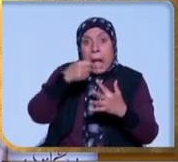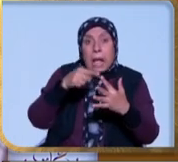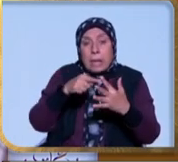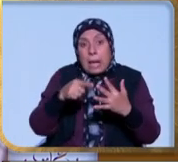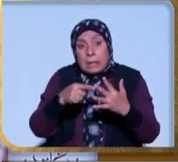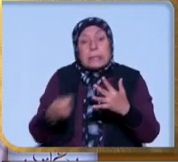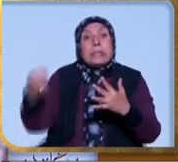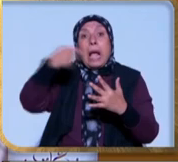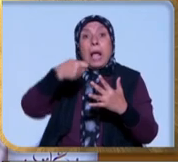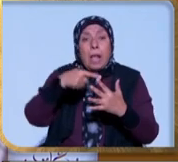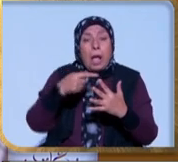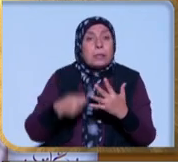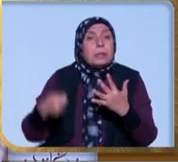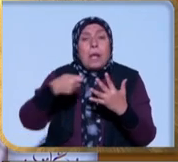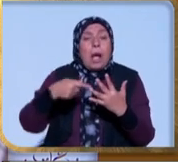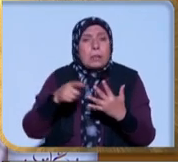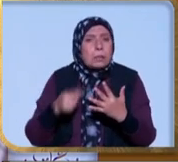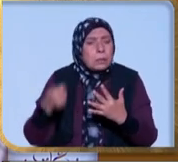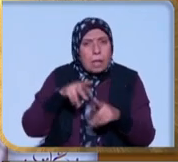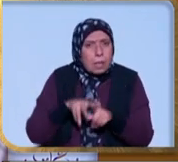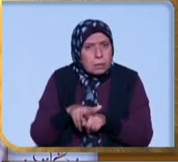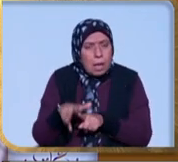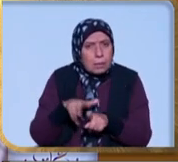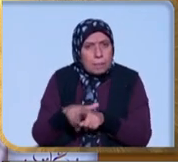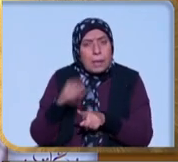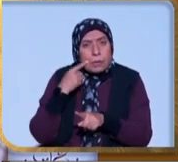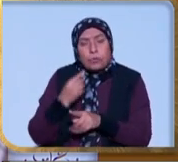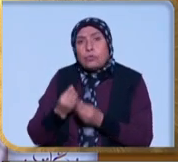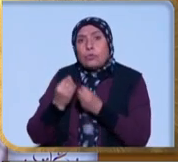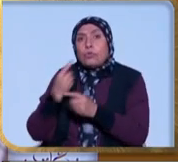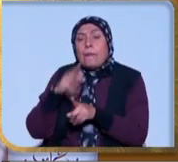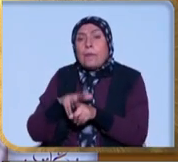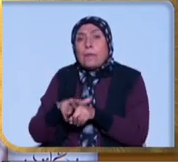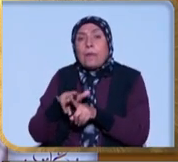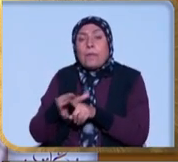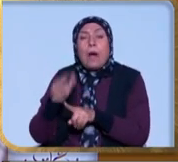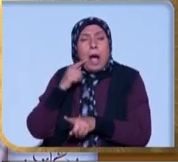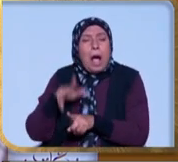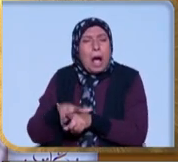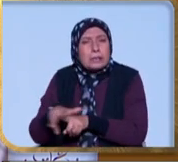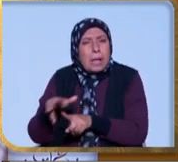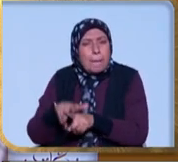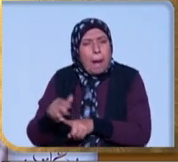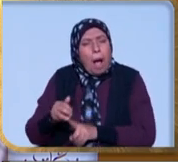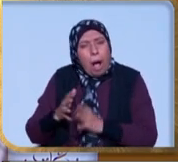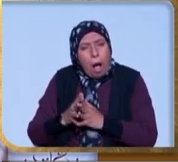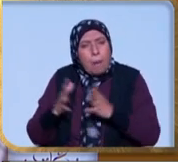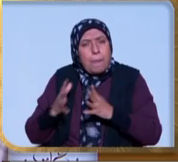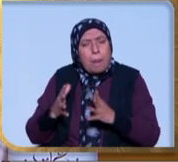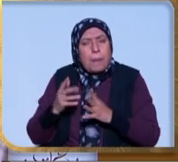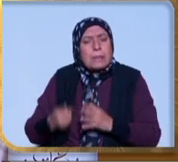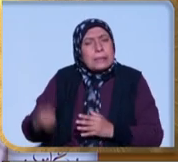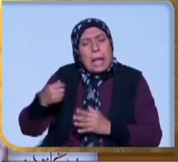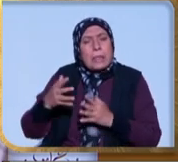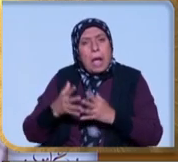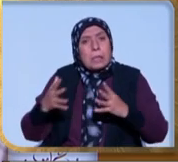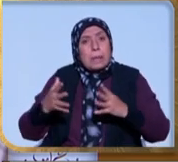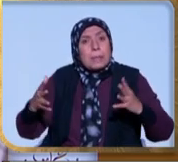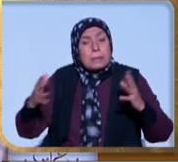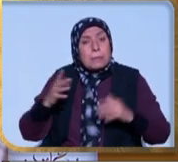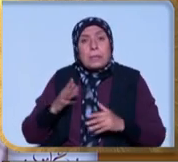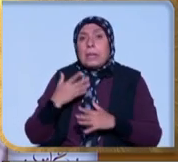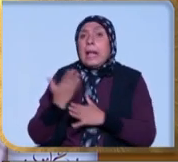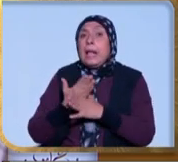صعوبة وشدة. وما نريهم من آية إلا هي أكبر من أختها وأخذناهم بالعذاب، ربنا بيقول